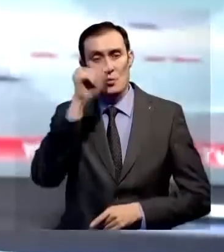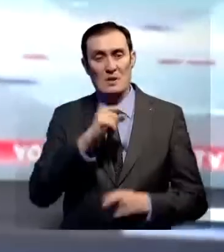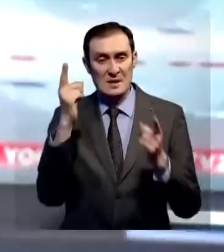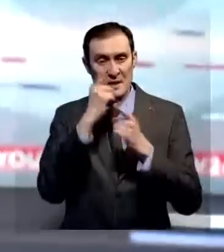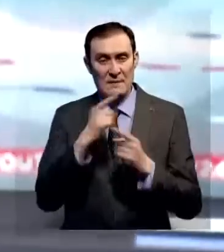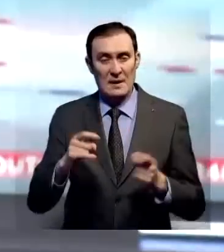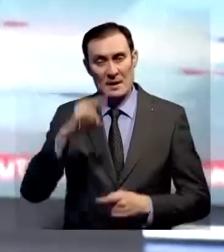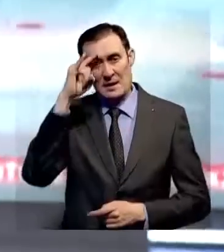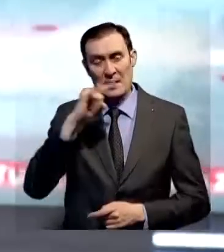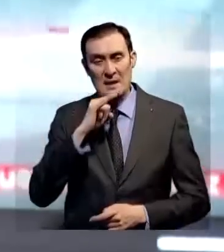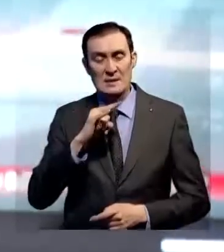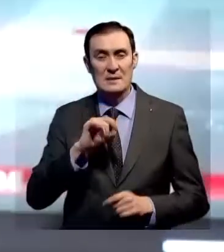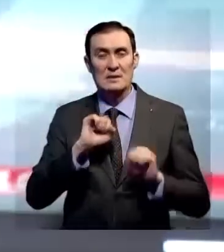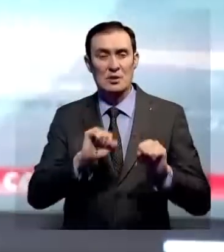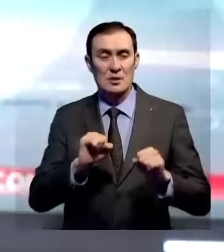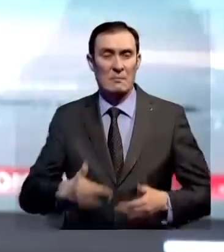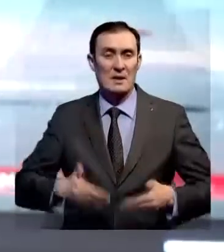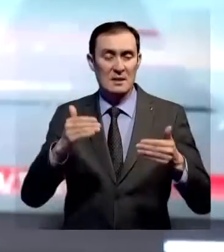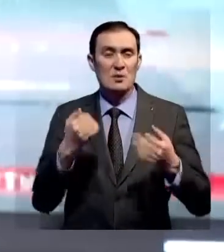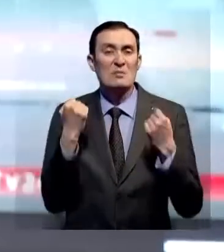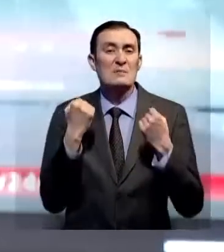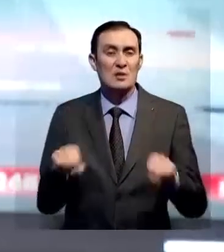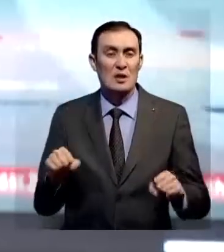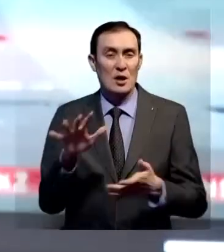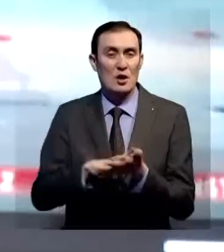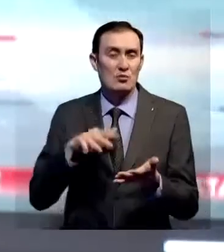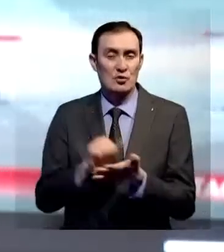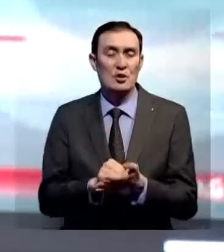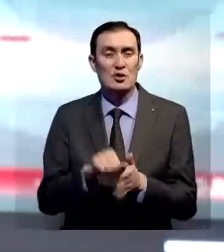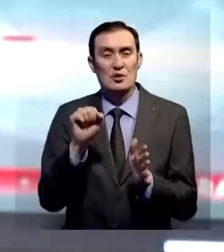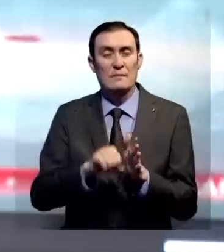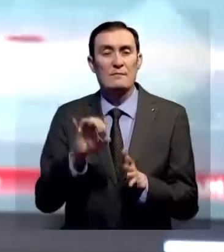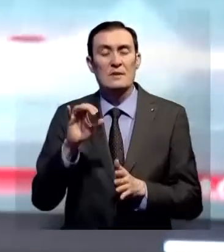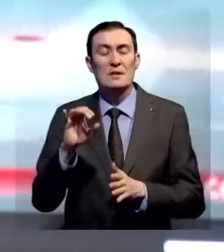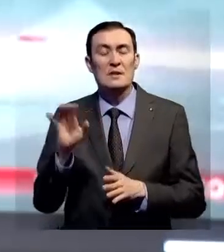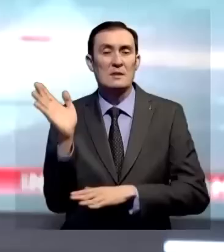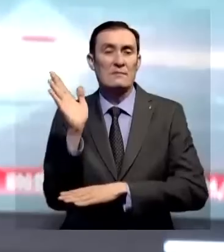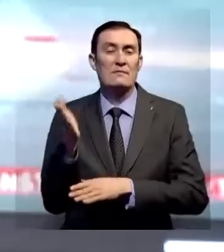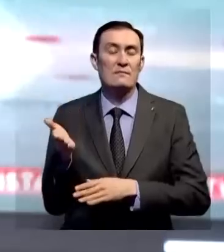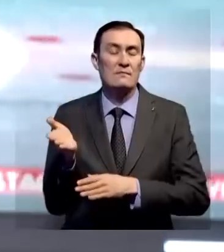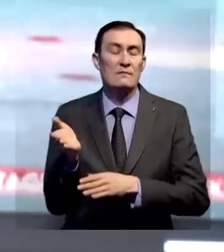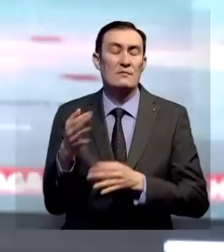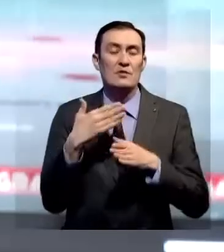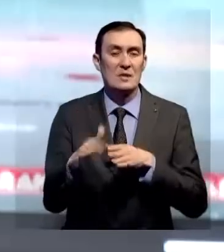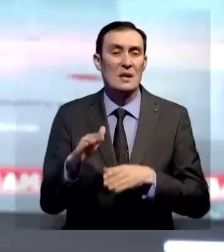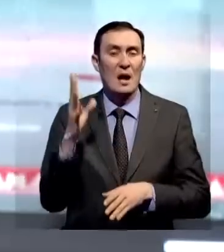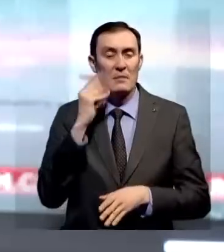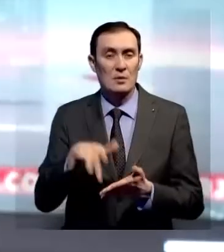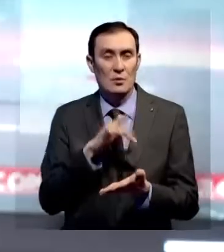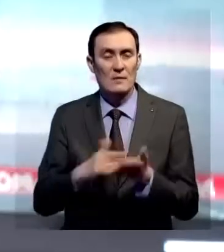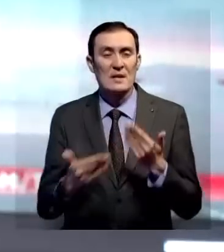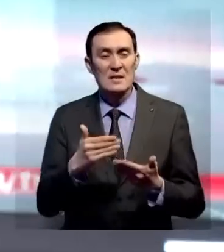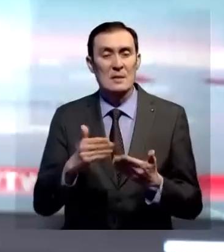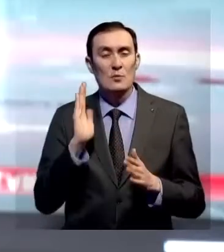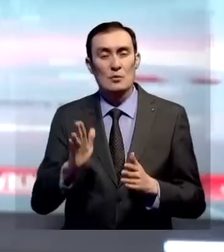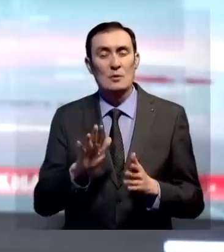в Казсельхоззащите. Плотины позволят избежать разрушений и жертв в юго-западной части Алматы в случае селевых выбросов и